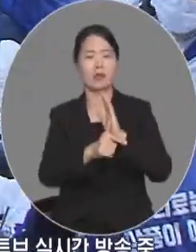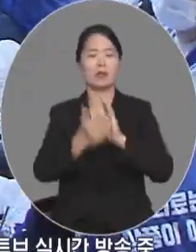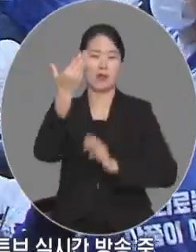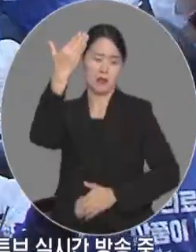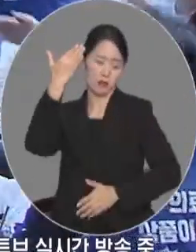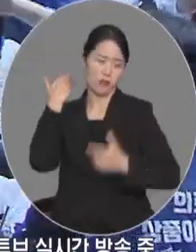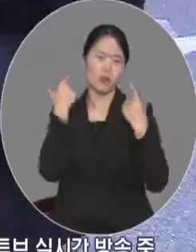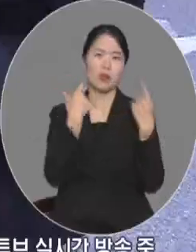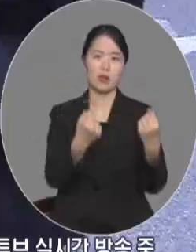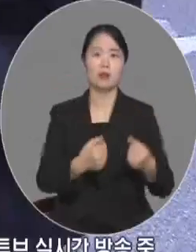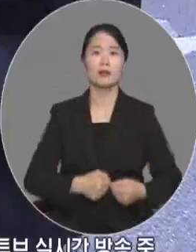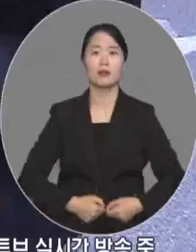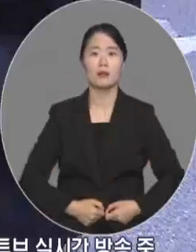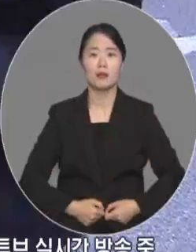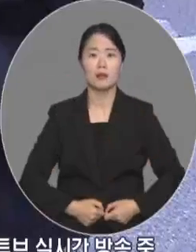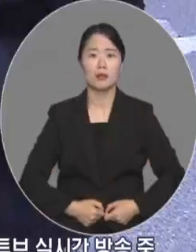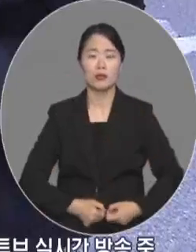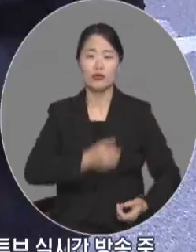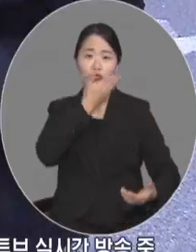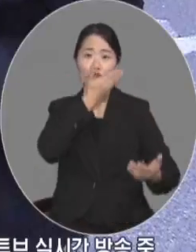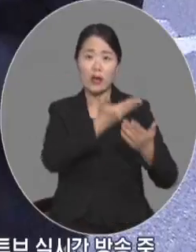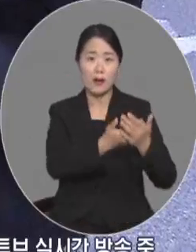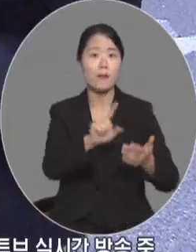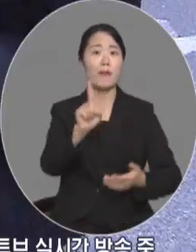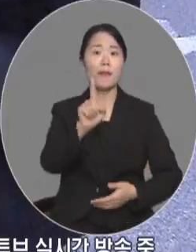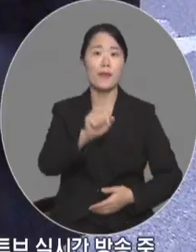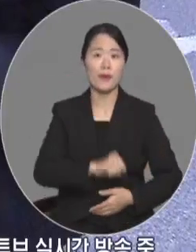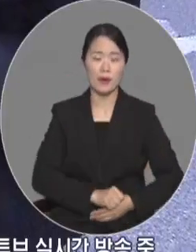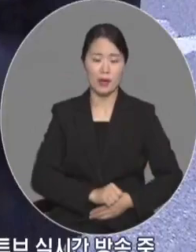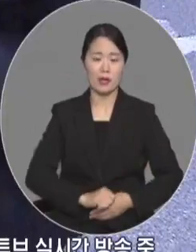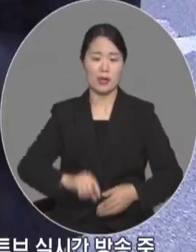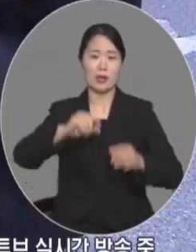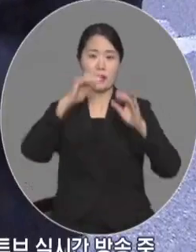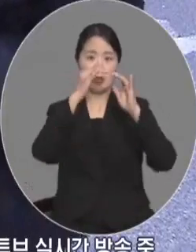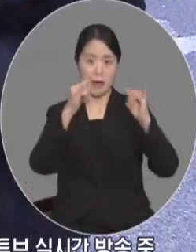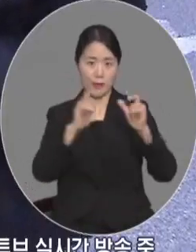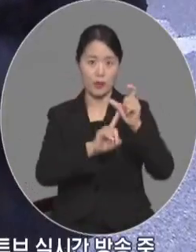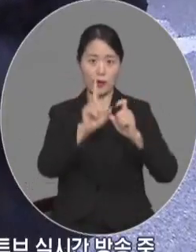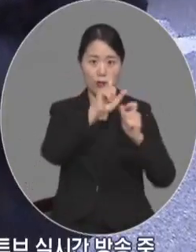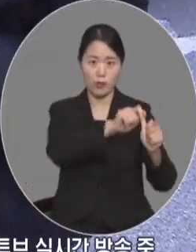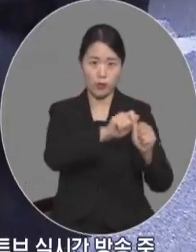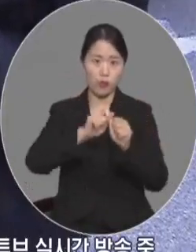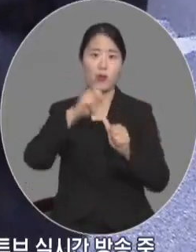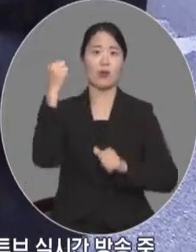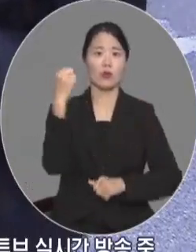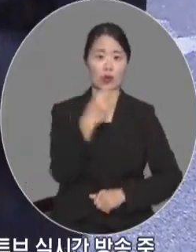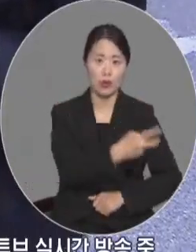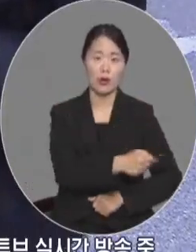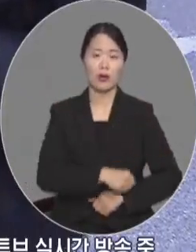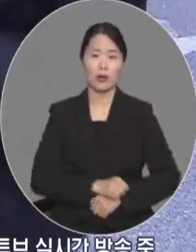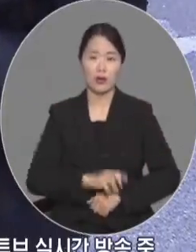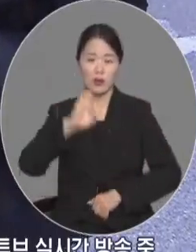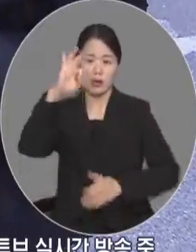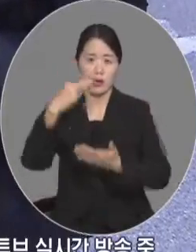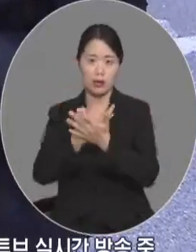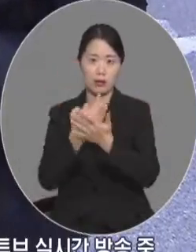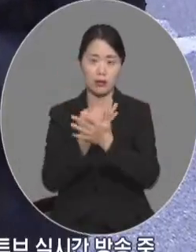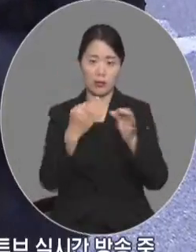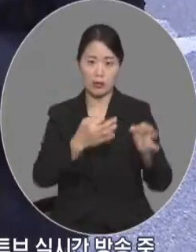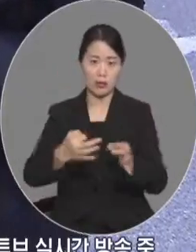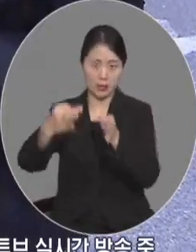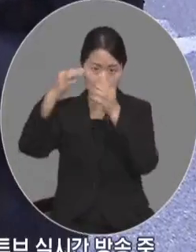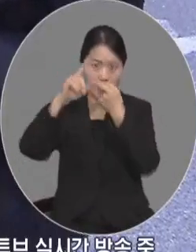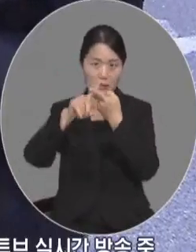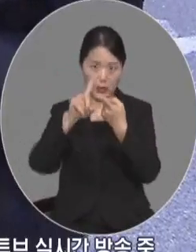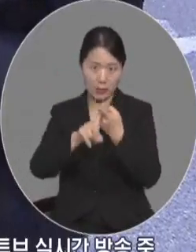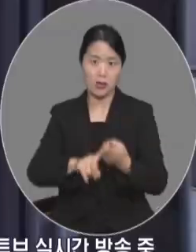상태입니다. 핵심 쟁점인 인력 충원과 임금 상승을 두고 양측이 평행선을 달리며 파업이 장기화될 조짐도 보이고